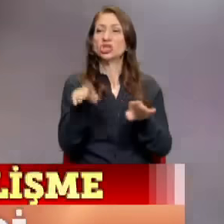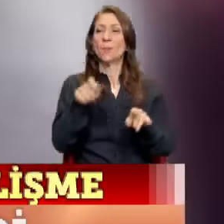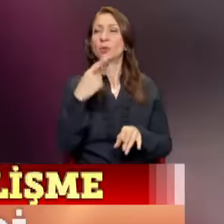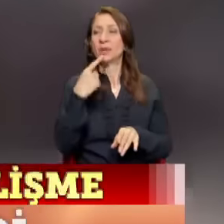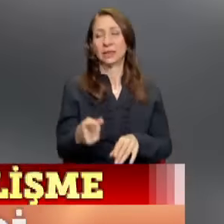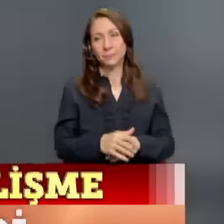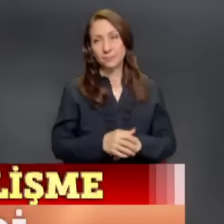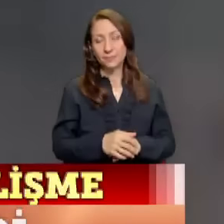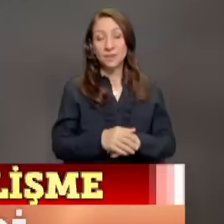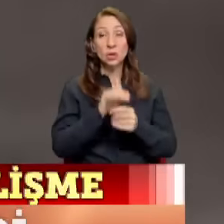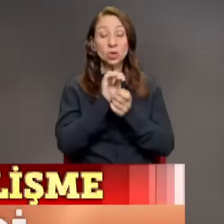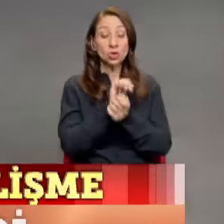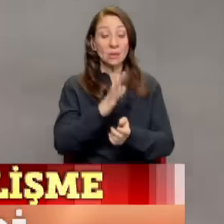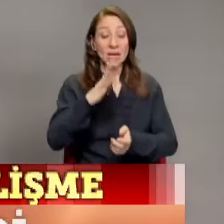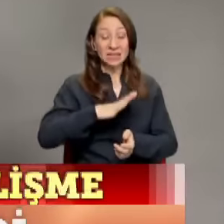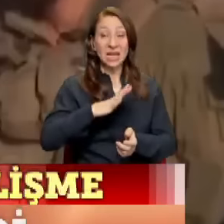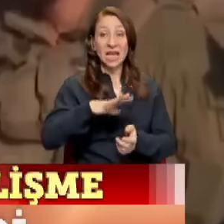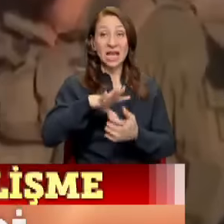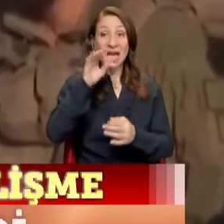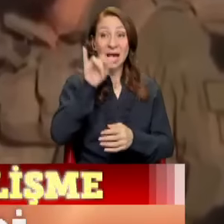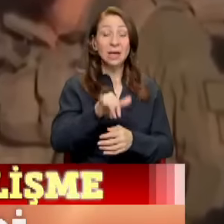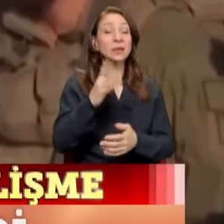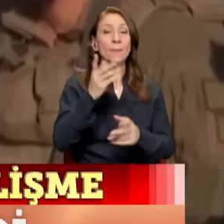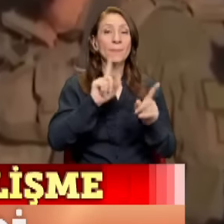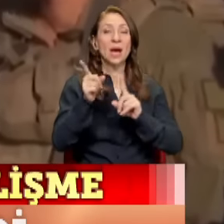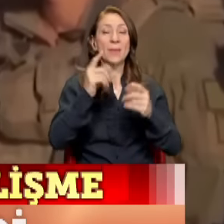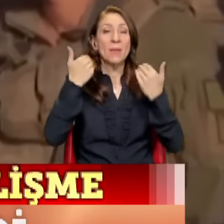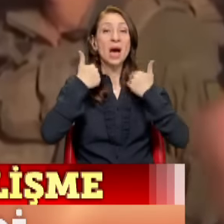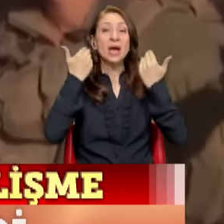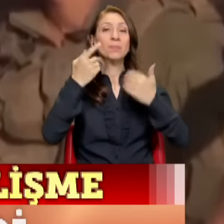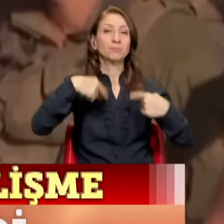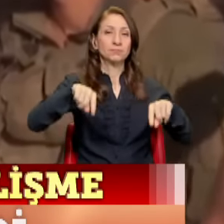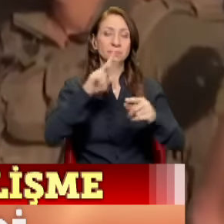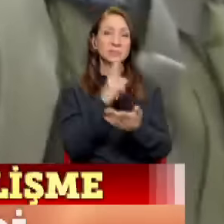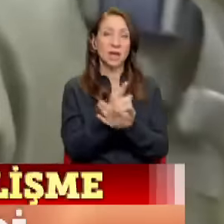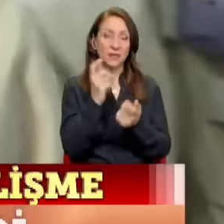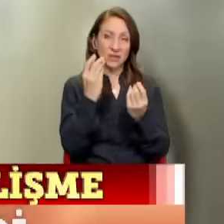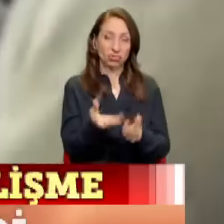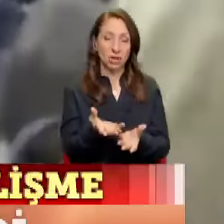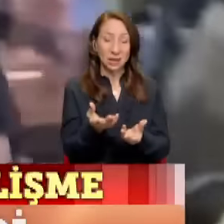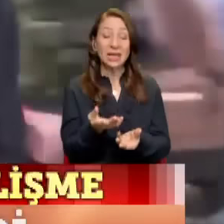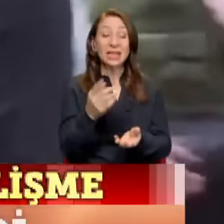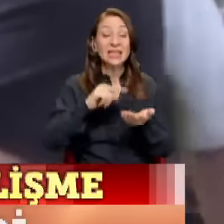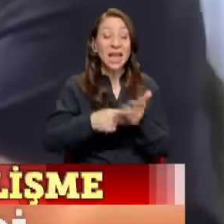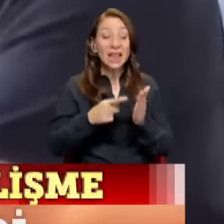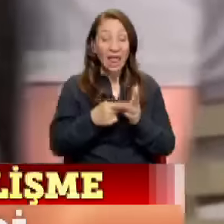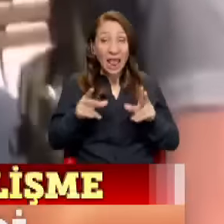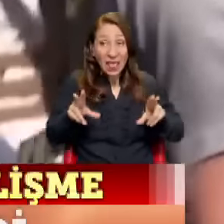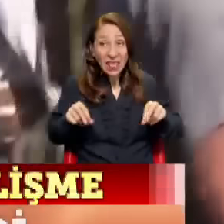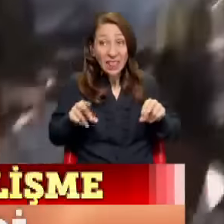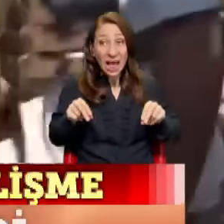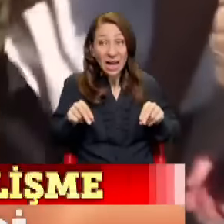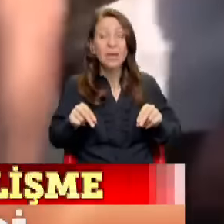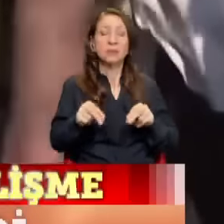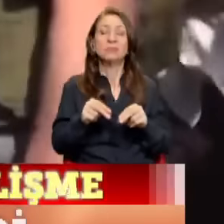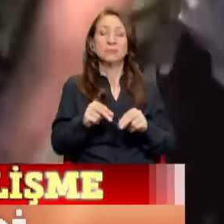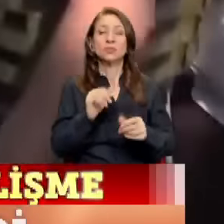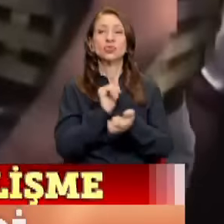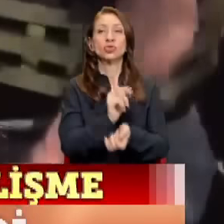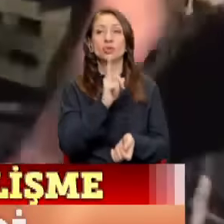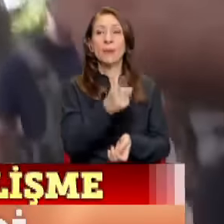illallah tutuklama talepleri hakkındaki son kararı mahkeme yargıçların oluşan bir heyet verecek deliller yeterli bulunursa tutuklama